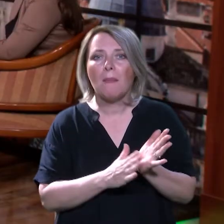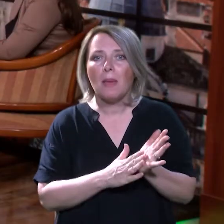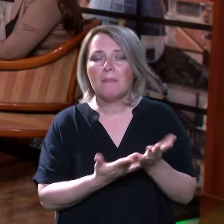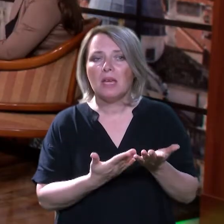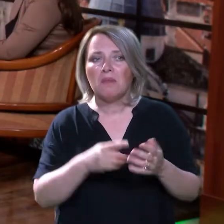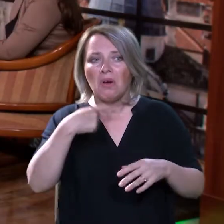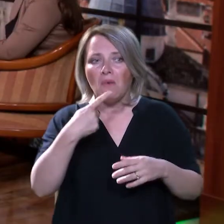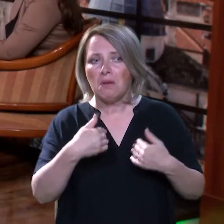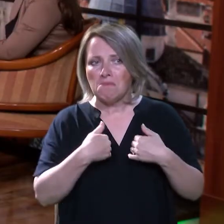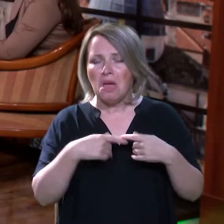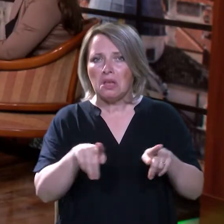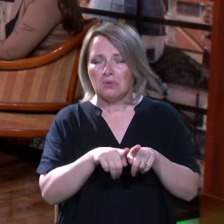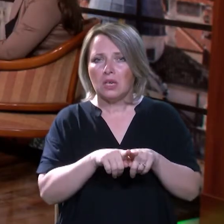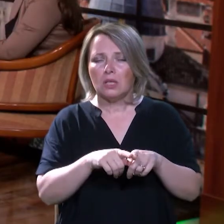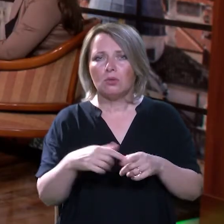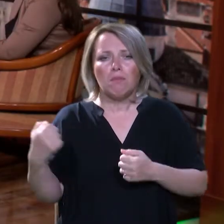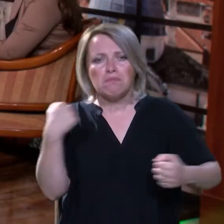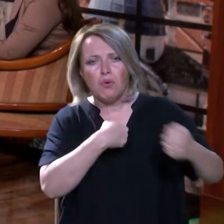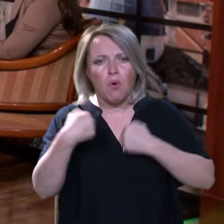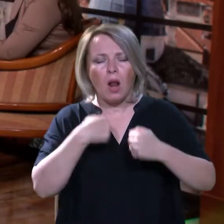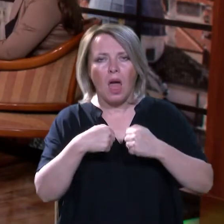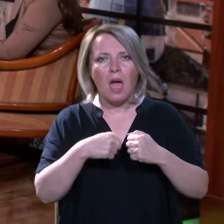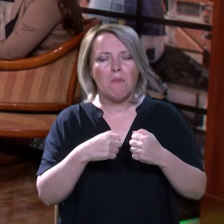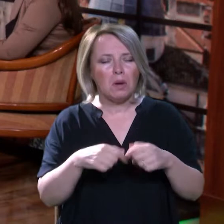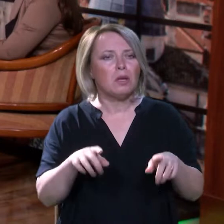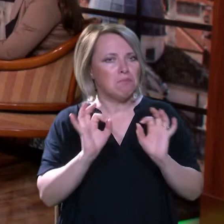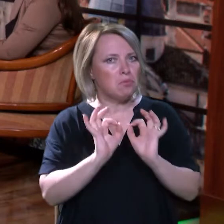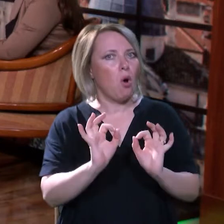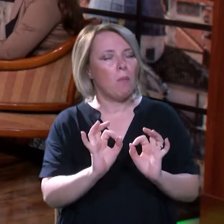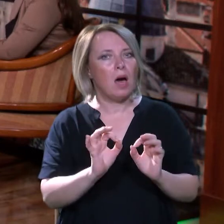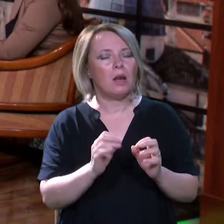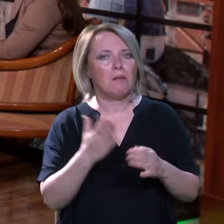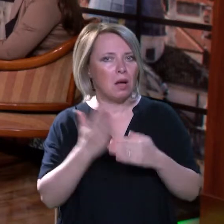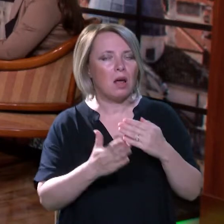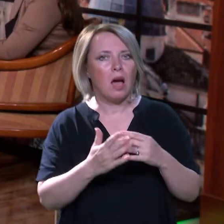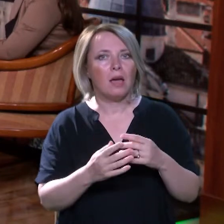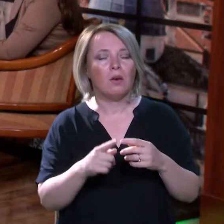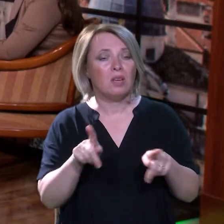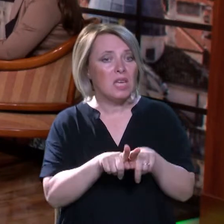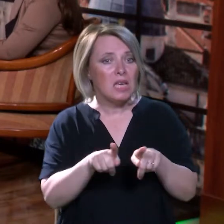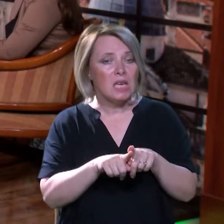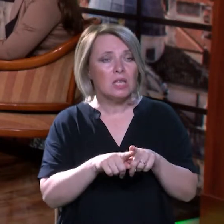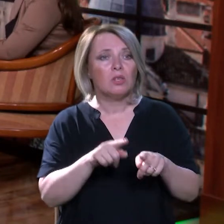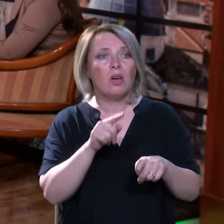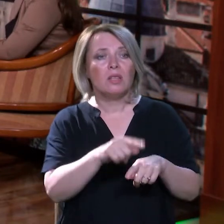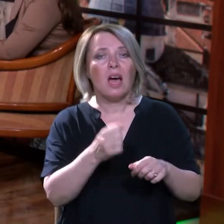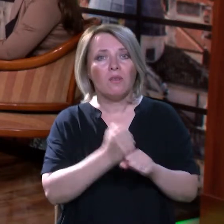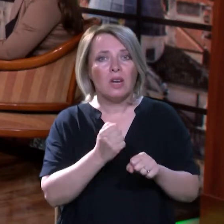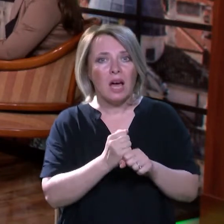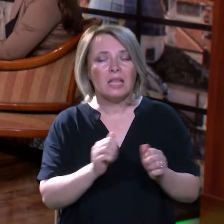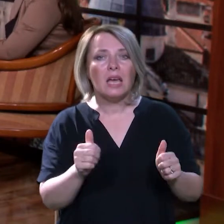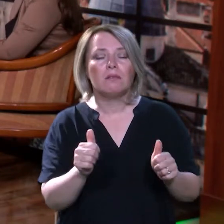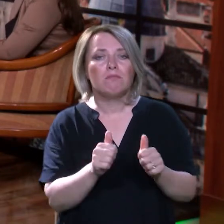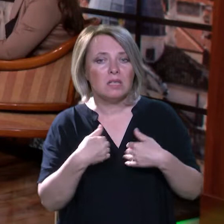i mene su tako odgajali, i mene su tukli, pa vidite kako sam dobar, normalan ispao. I povodeći se time rade isto i sa